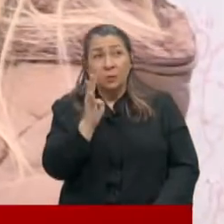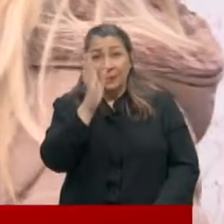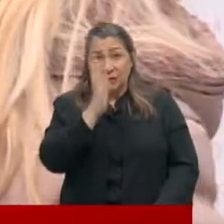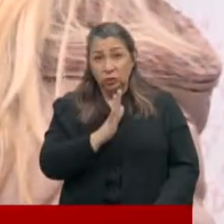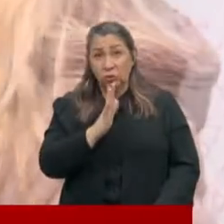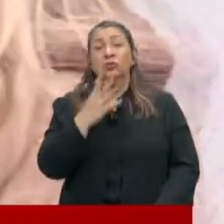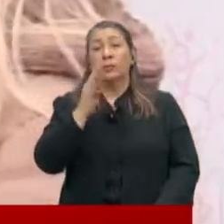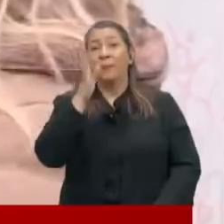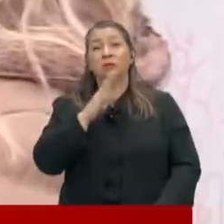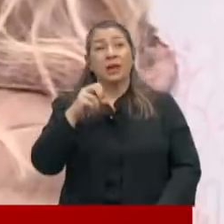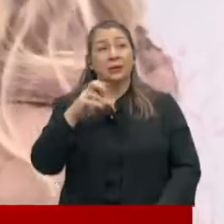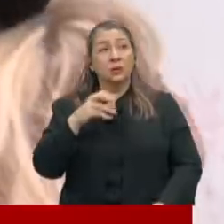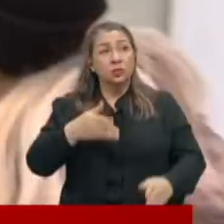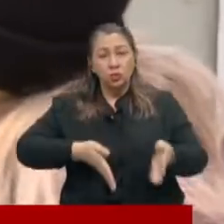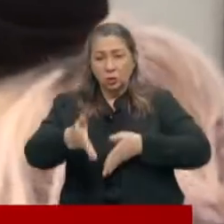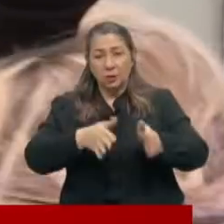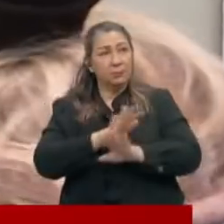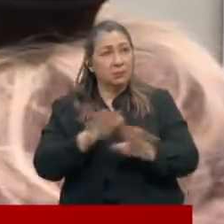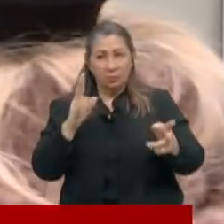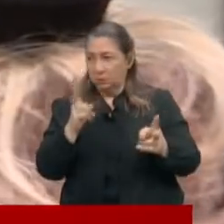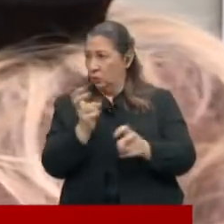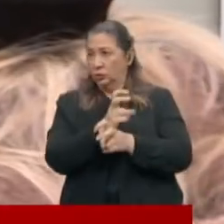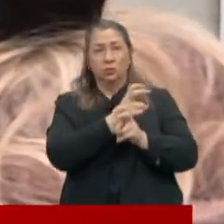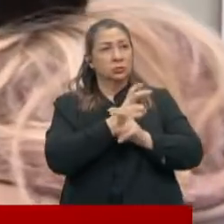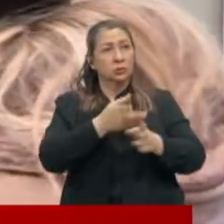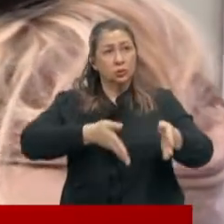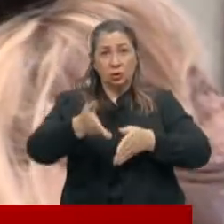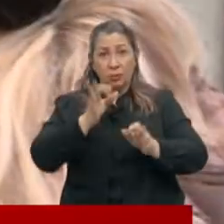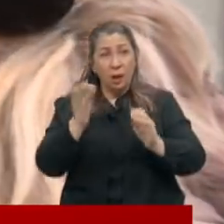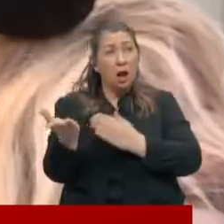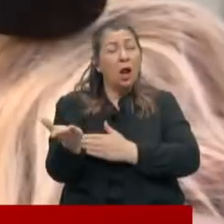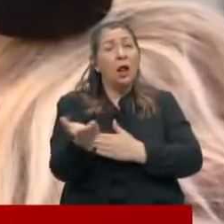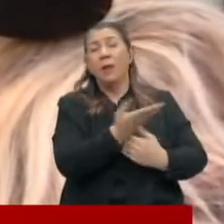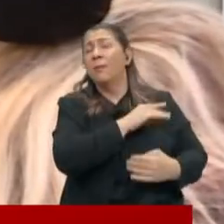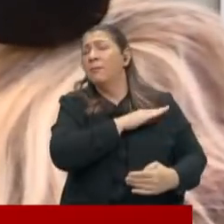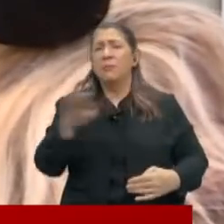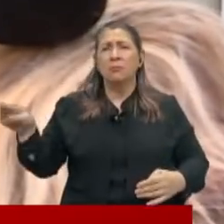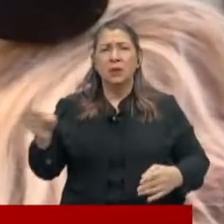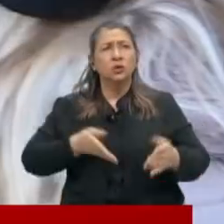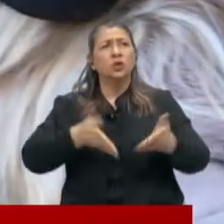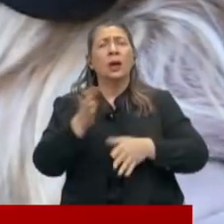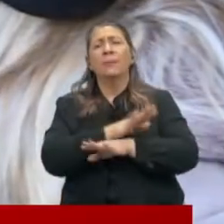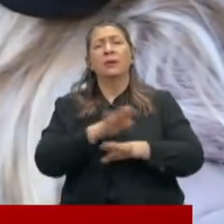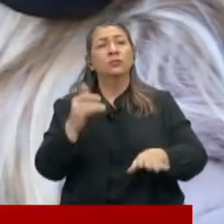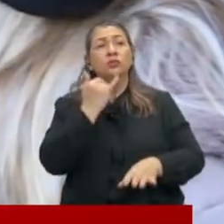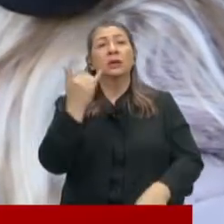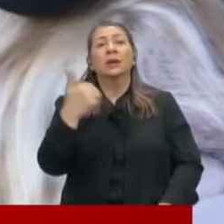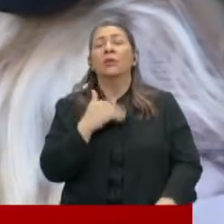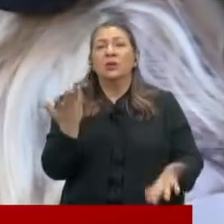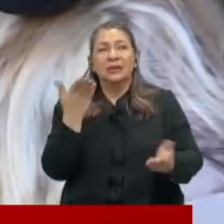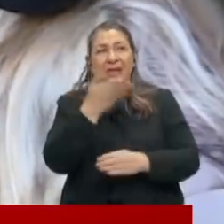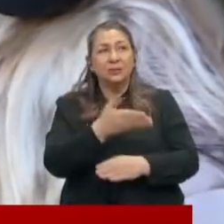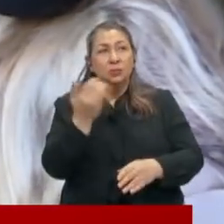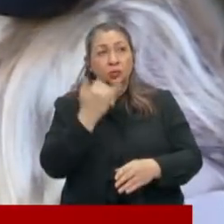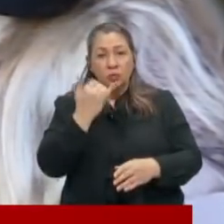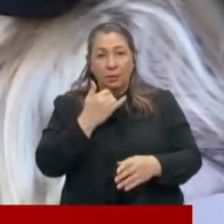4.500 lira. 500 lira. Sokağımız bitmiş zaten. Sokakta bir şey yok. Bu sokakta hep böyle mi geldi fatura? Hep böyle. Bu sokak zaten bitmiş. Müşteri gelmiyor. Nasıl gelsin?